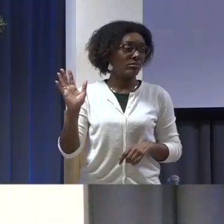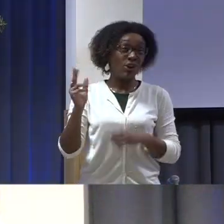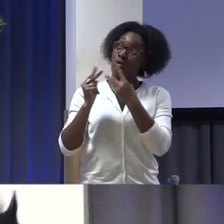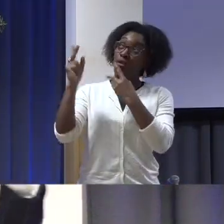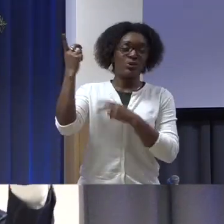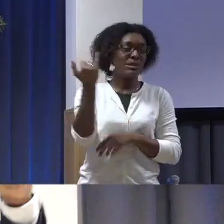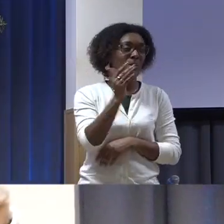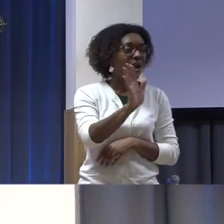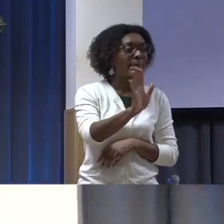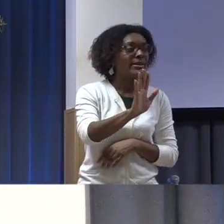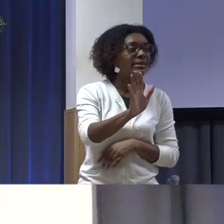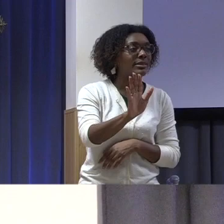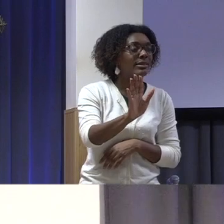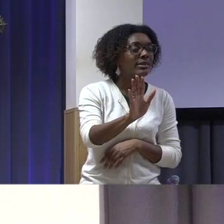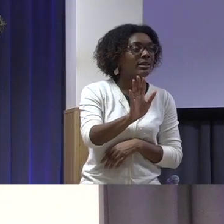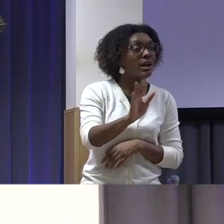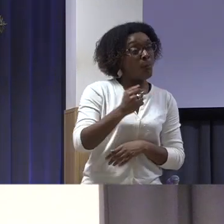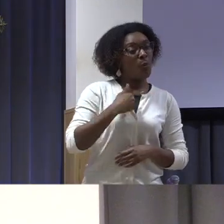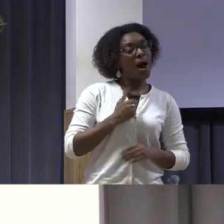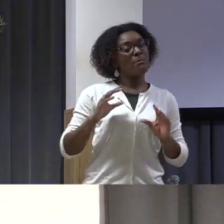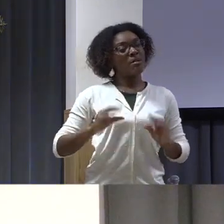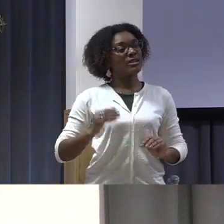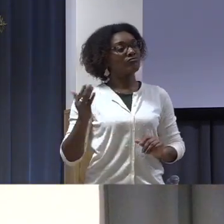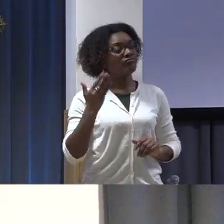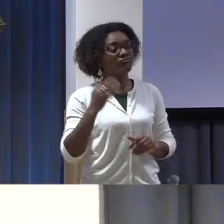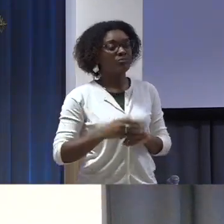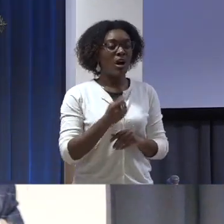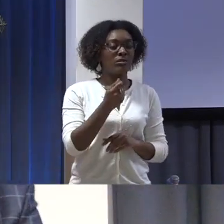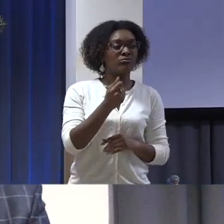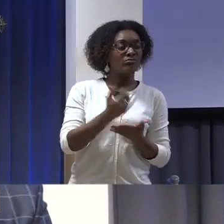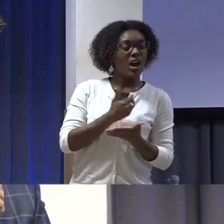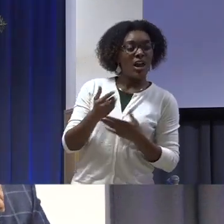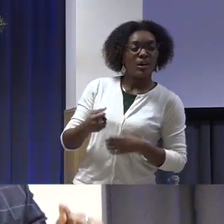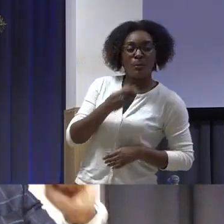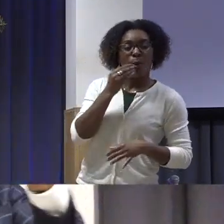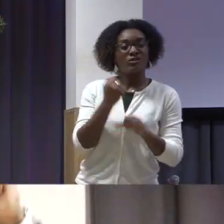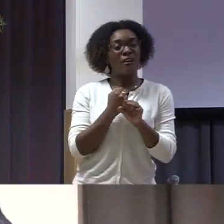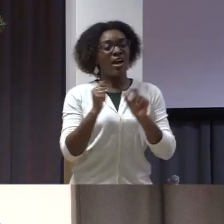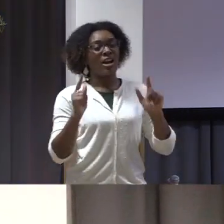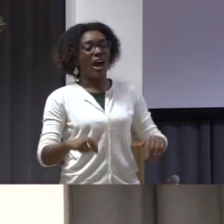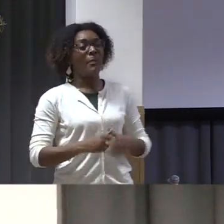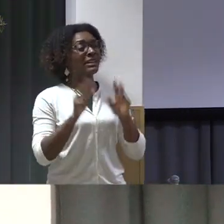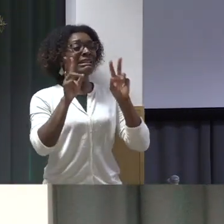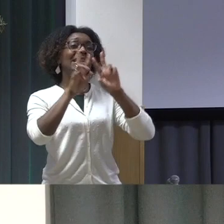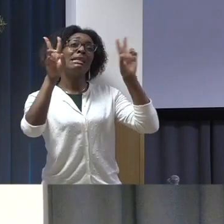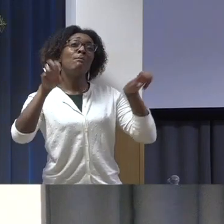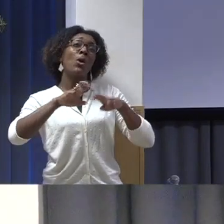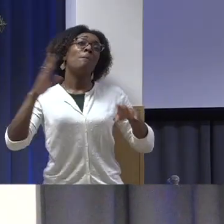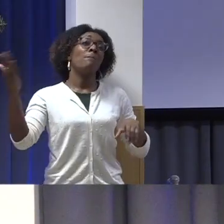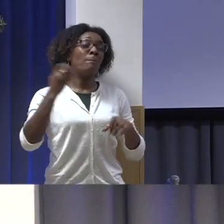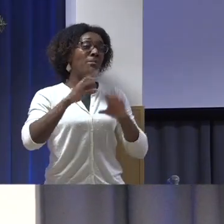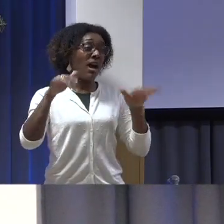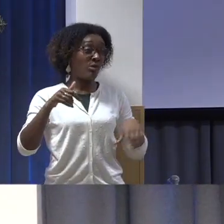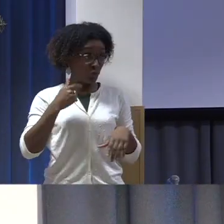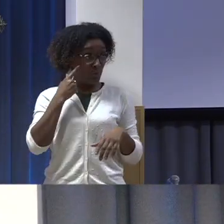croire arrivé parce que on a une position sociale on a un bon travail on a des diplômes c'est tout simplement se